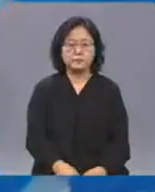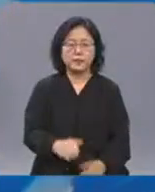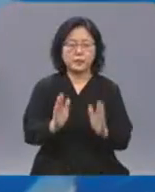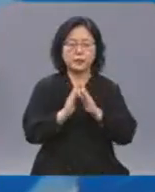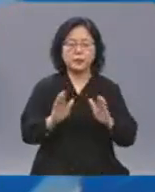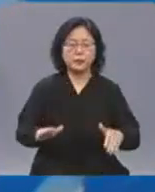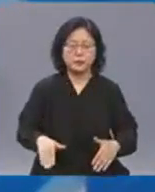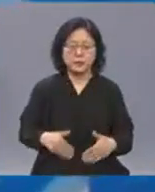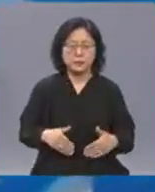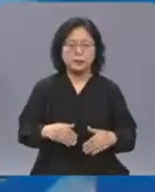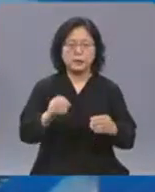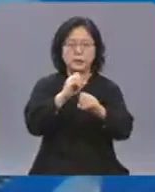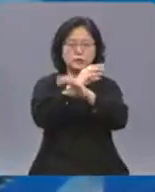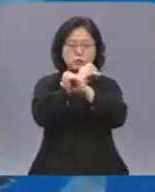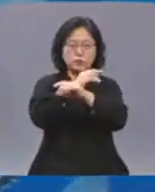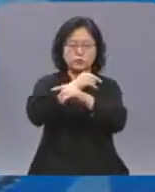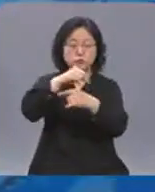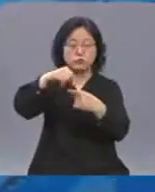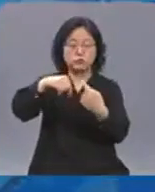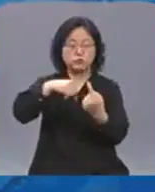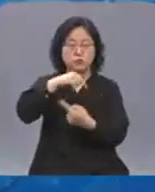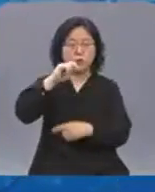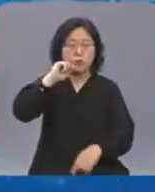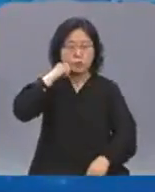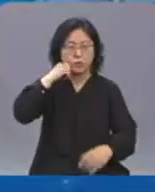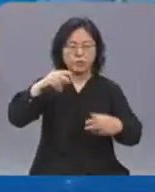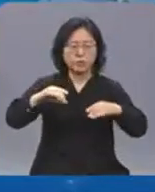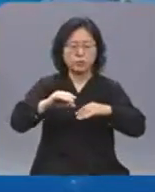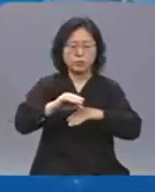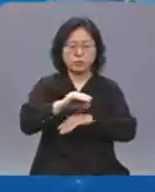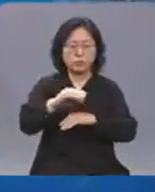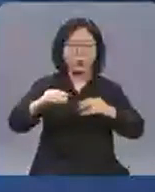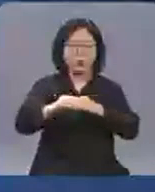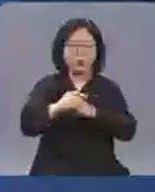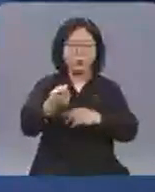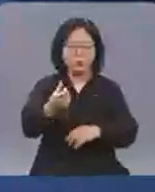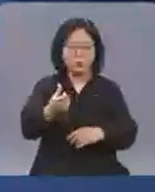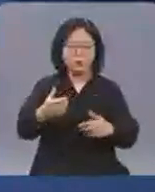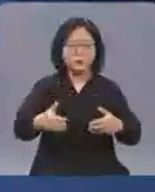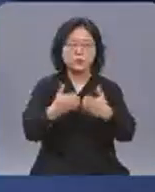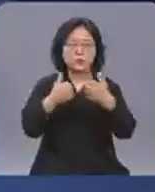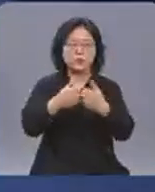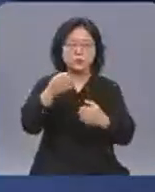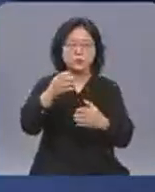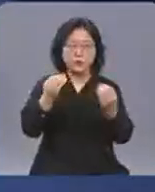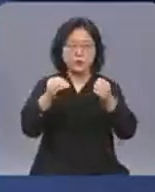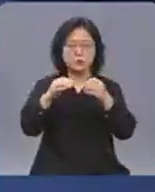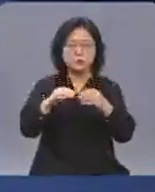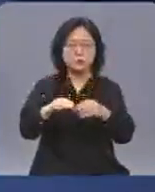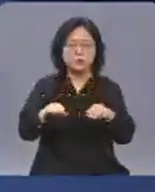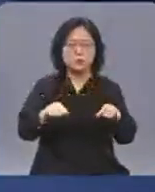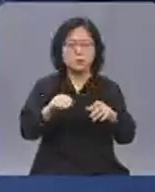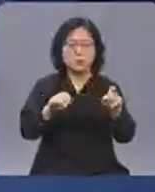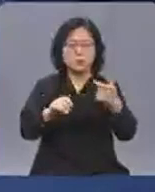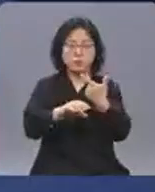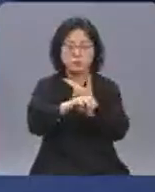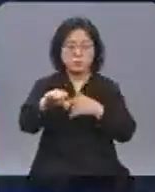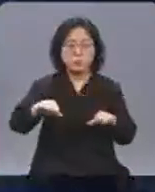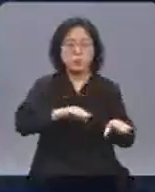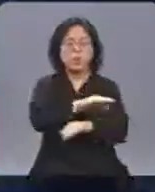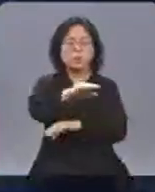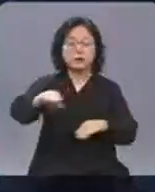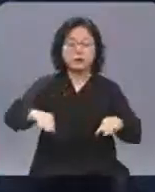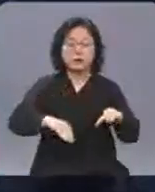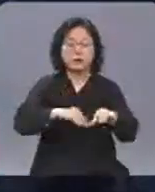전라남도가 신호등 운영이 어렵거나 교통량이 적지만 사고가 잦은 16곳에 회전 교차로를 설치한